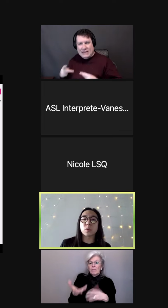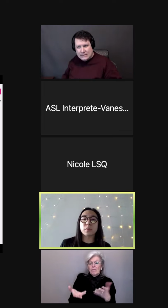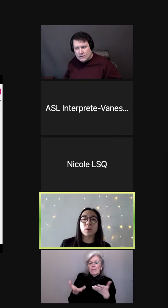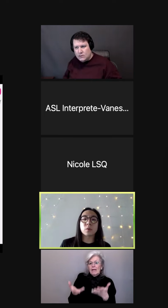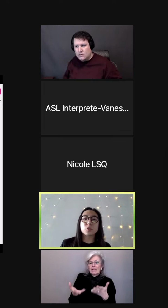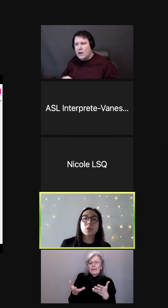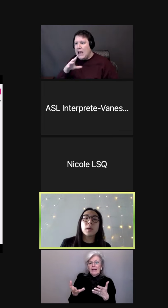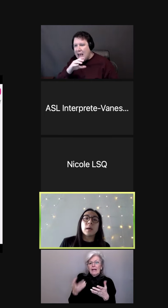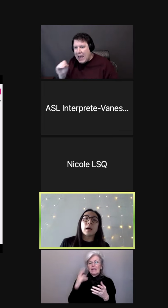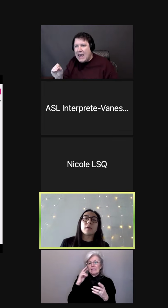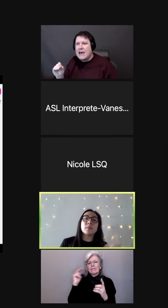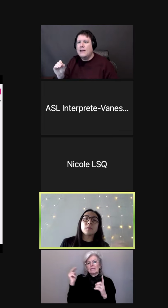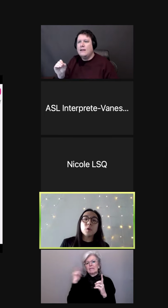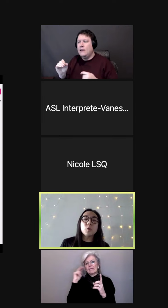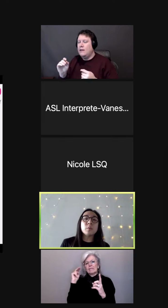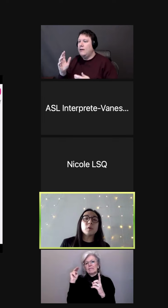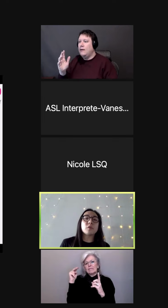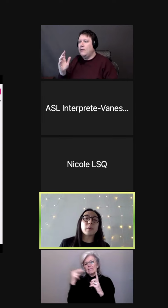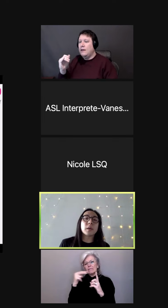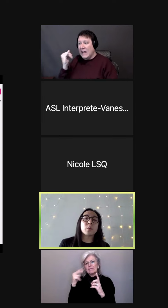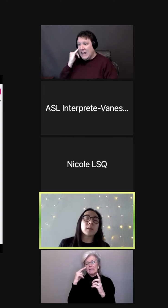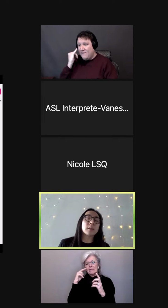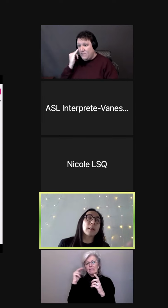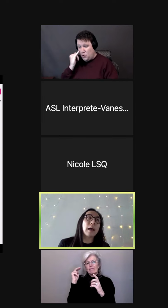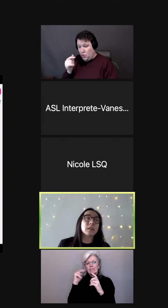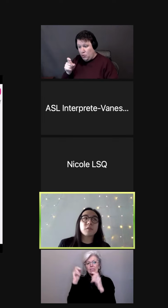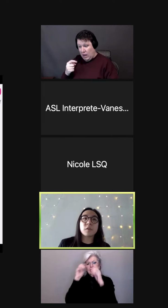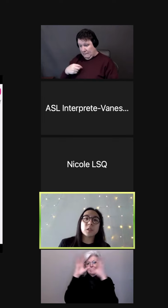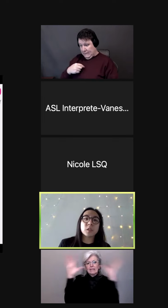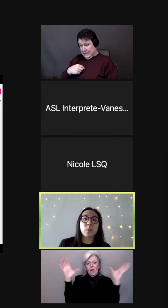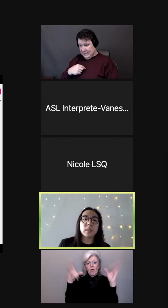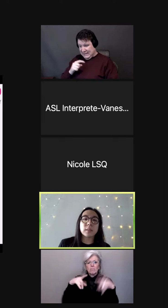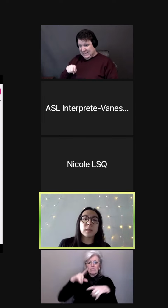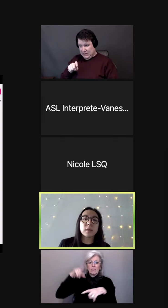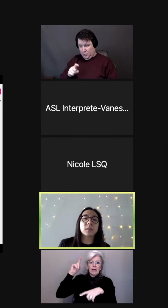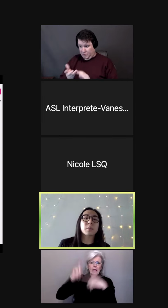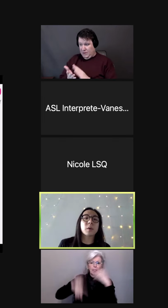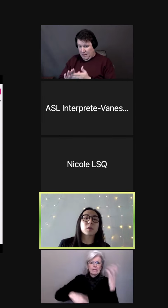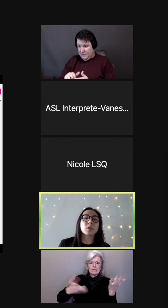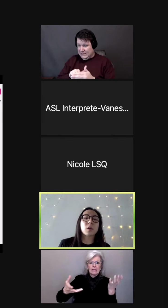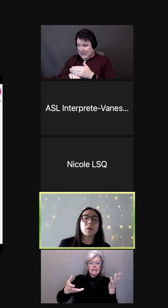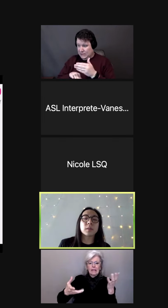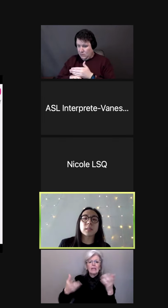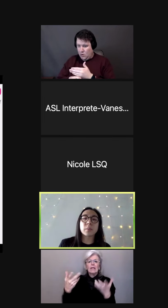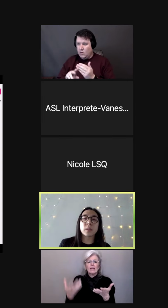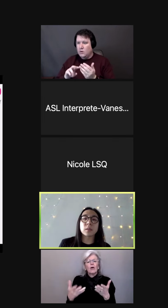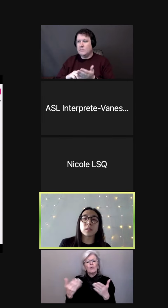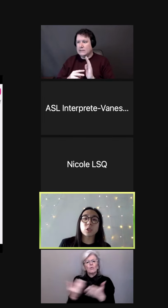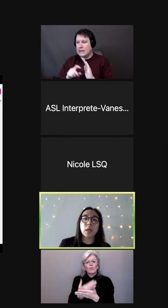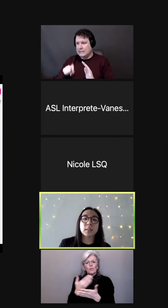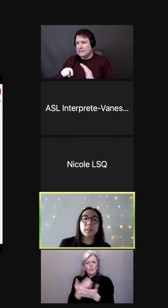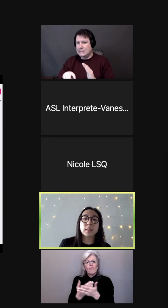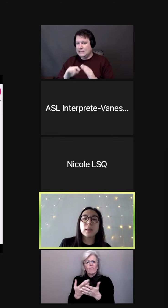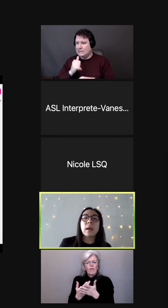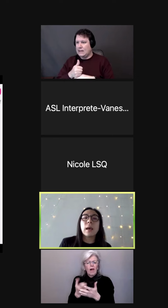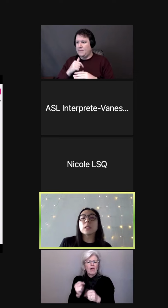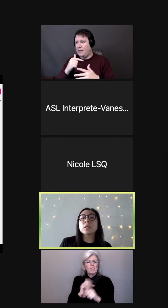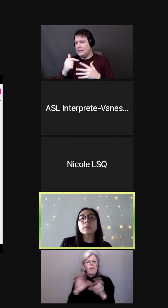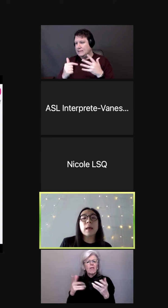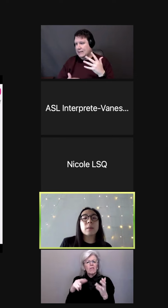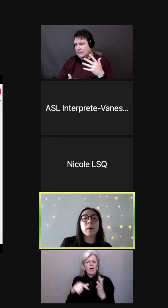vision de l'incapacité, un nouveau mouvement au cours des 10,